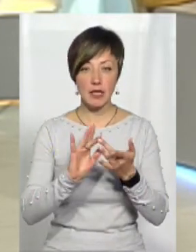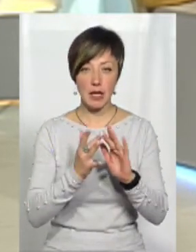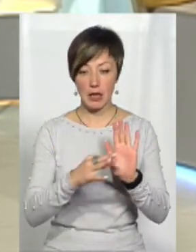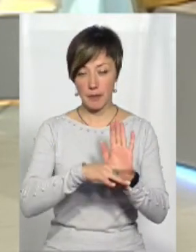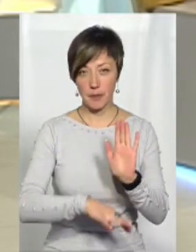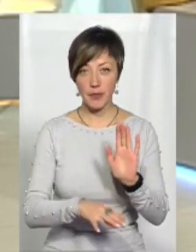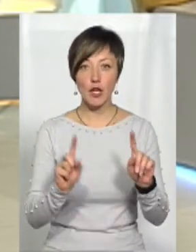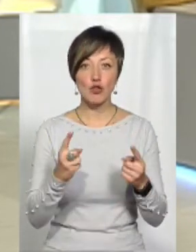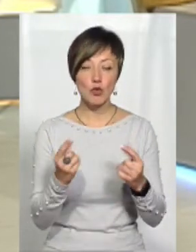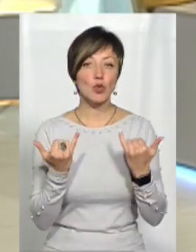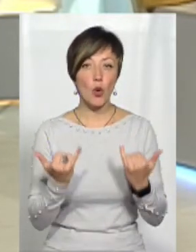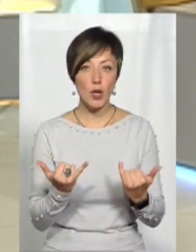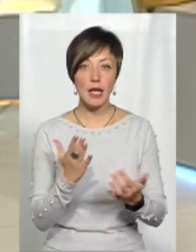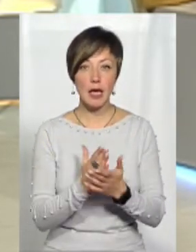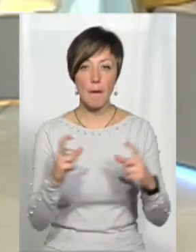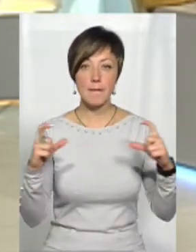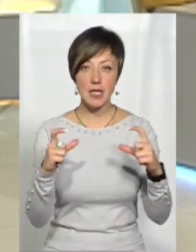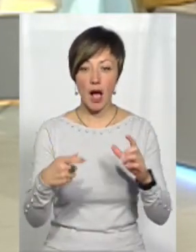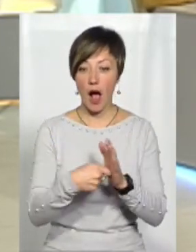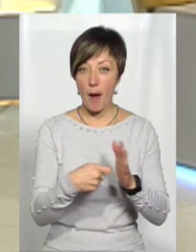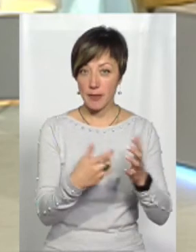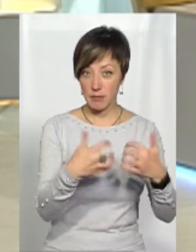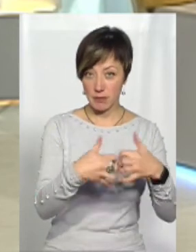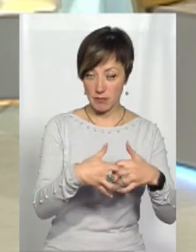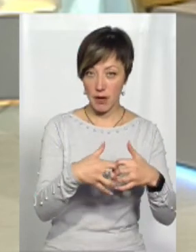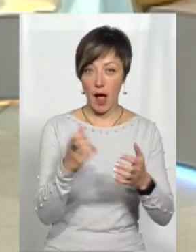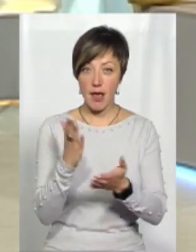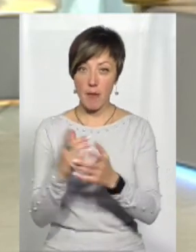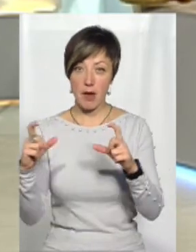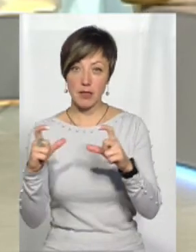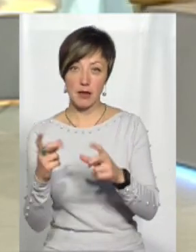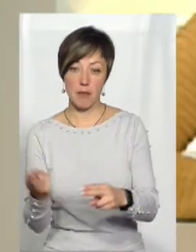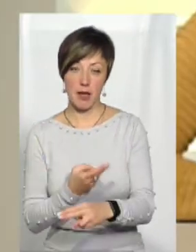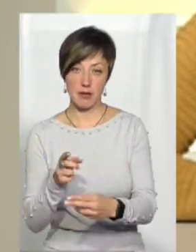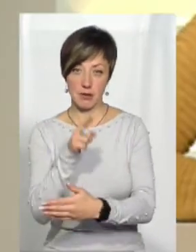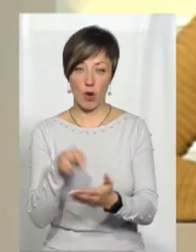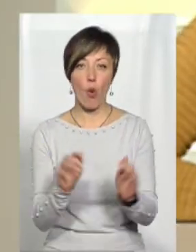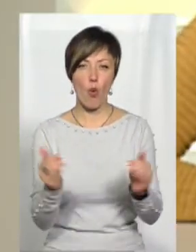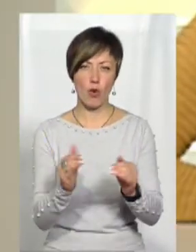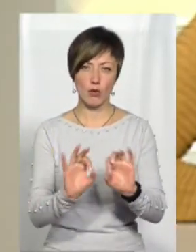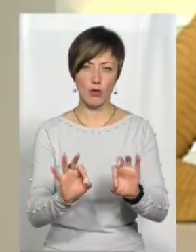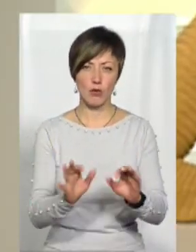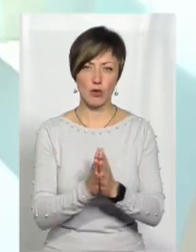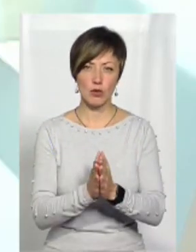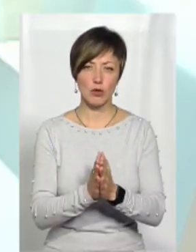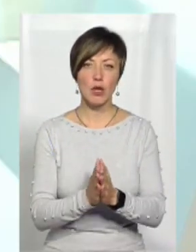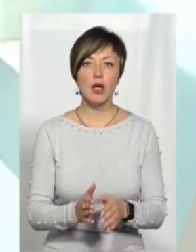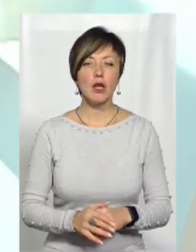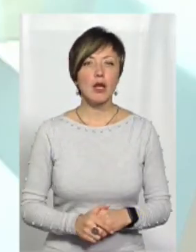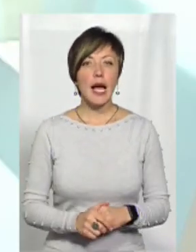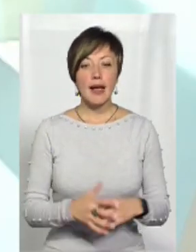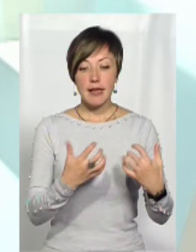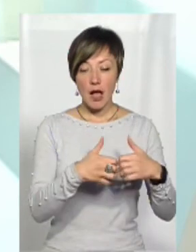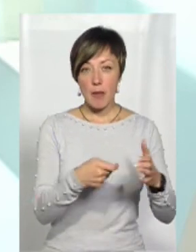мережі Facebook. Чому сьогодні є магазини з касовими апаратами, а є в тому числі і без? Дуже коротко, якщо можете. Значить,